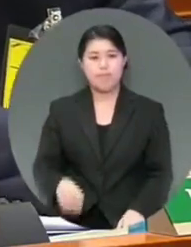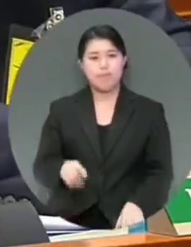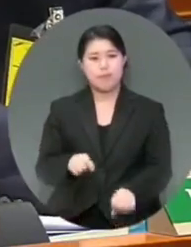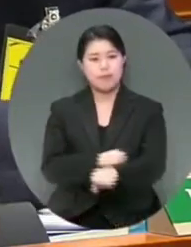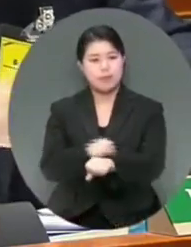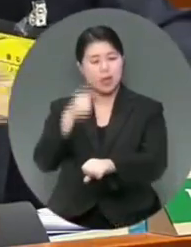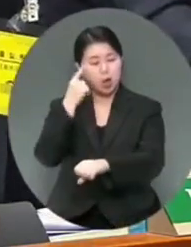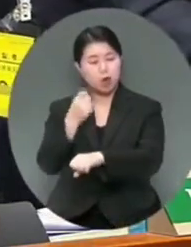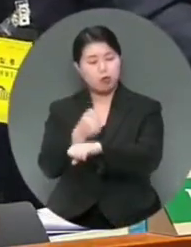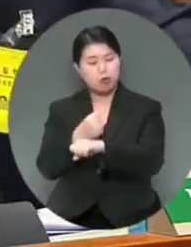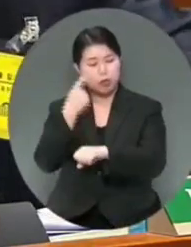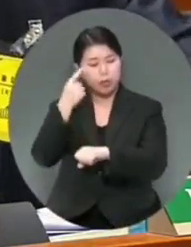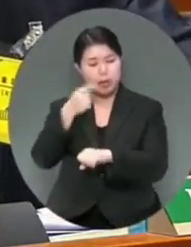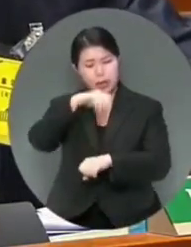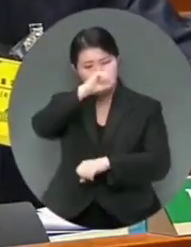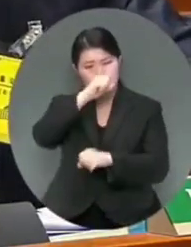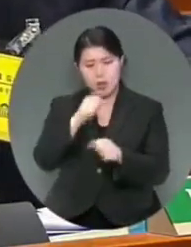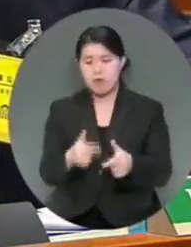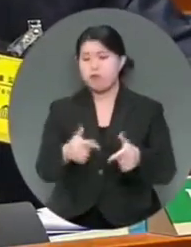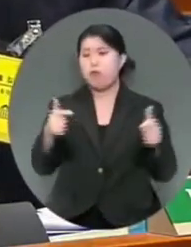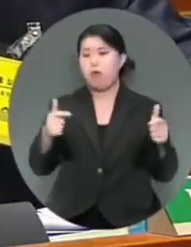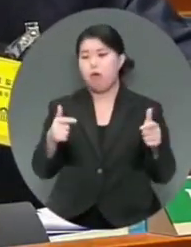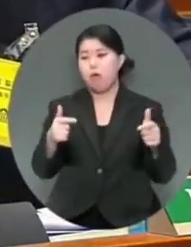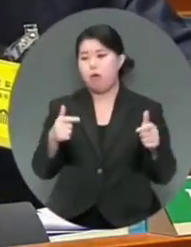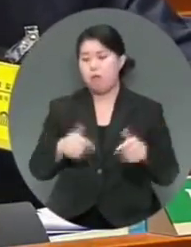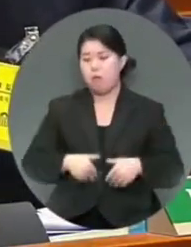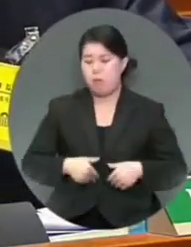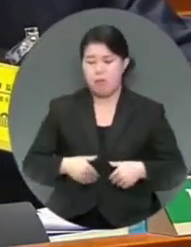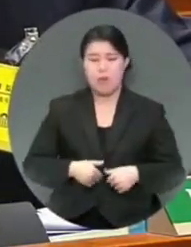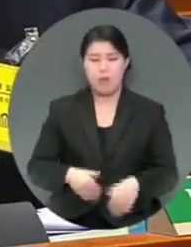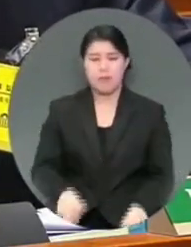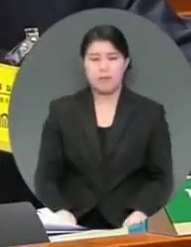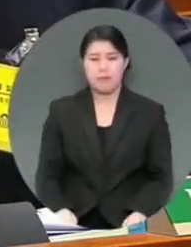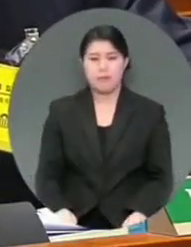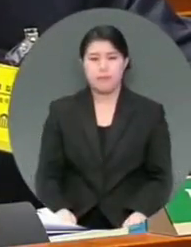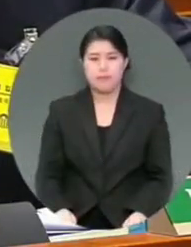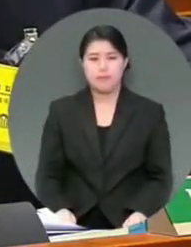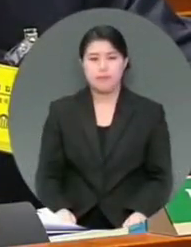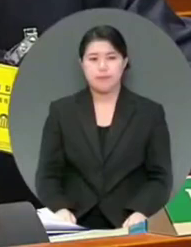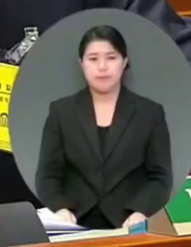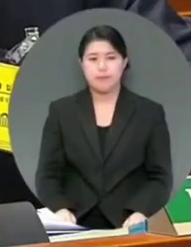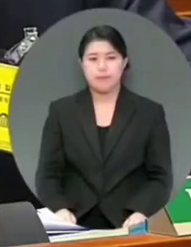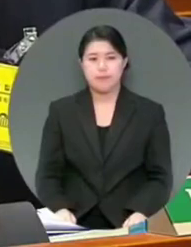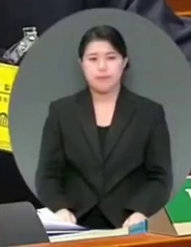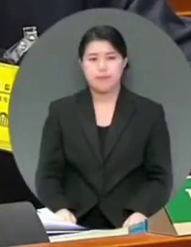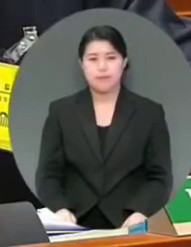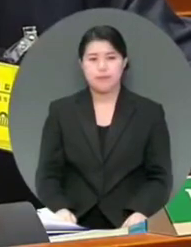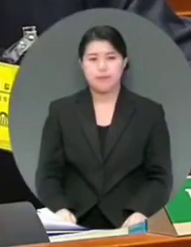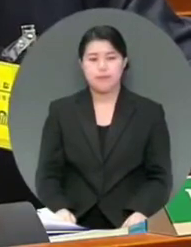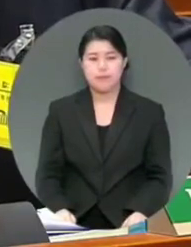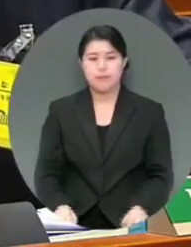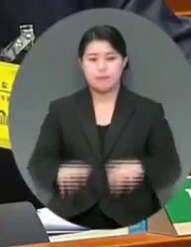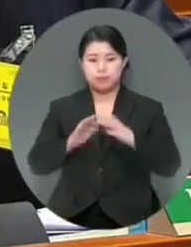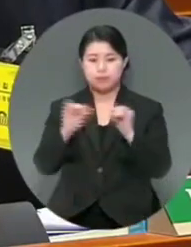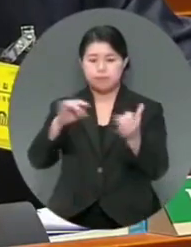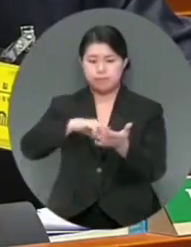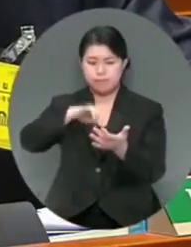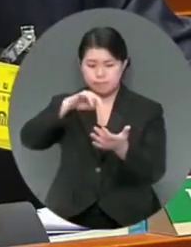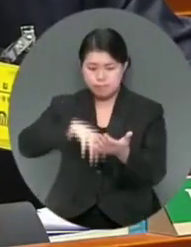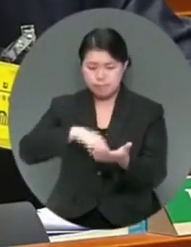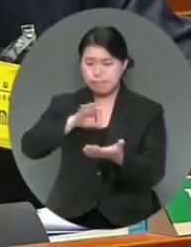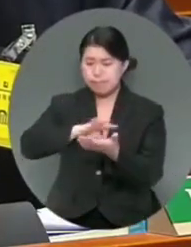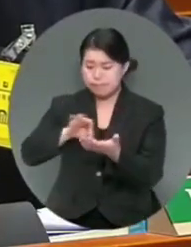연구개발 예산 증액에 투입되도록 하는 것이 더 필요한 시점이다라고 생각합니다. 국민 혈세를